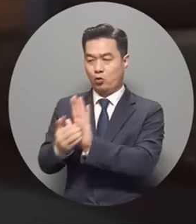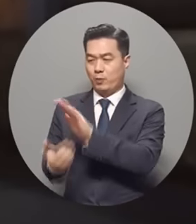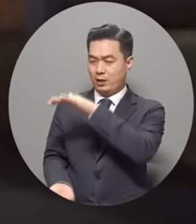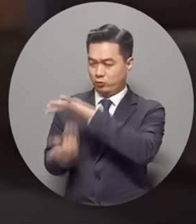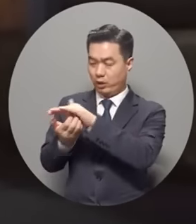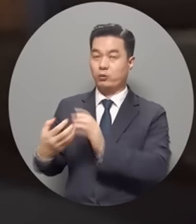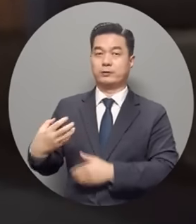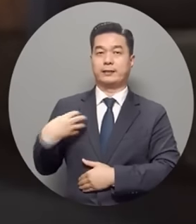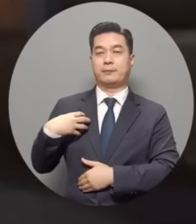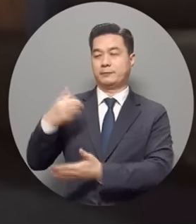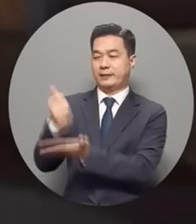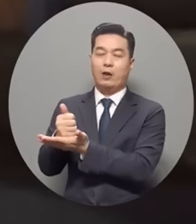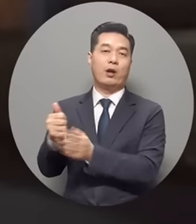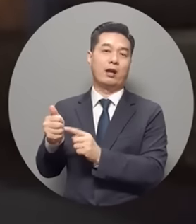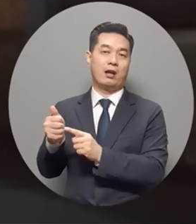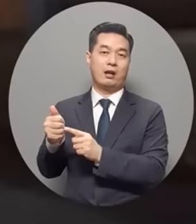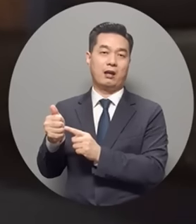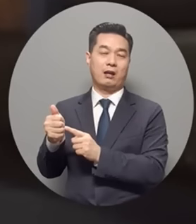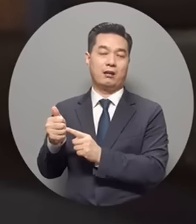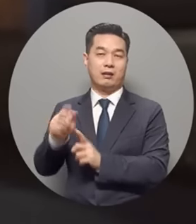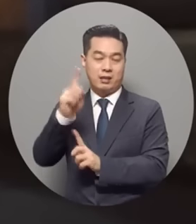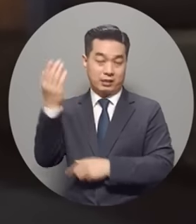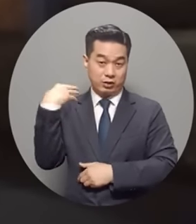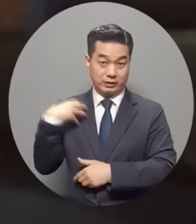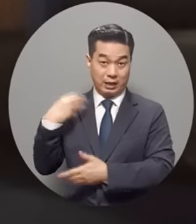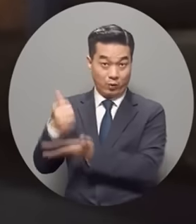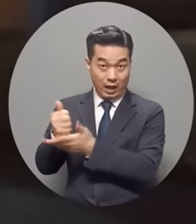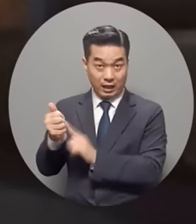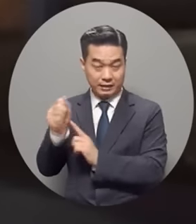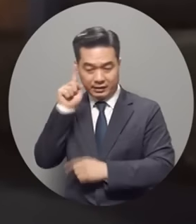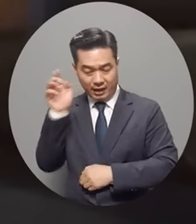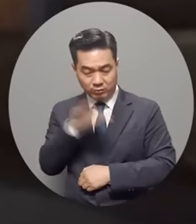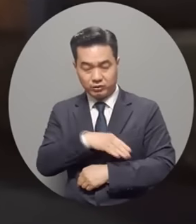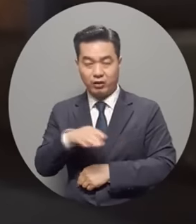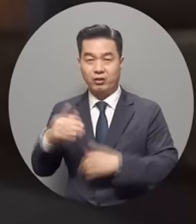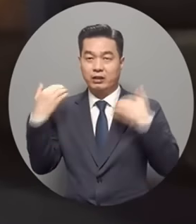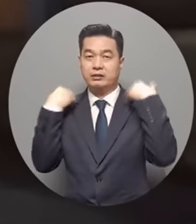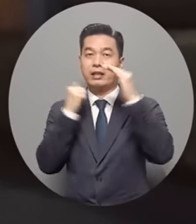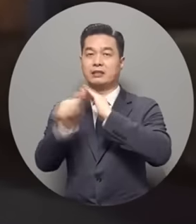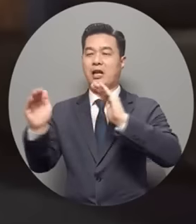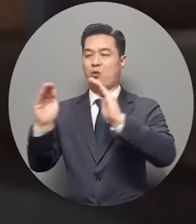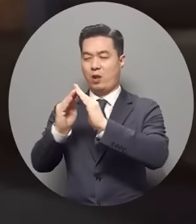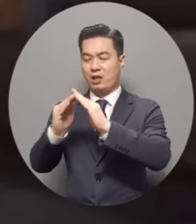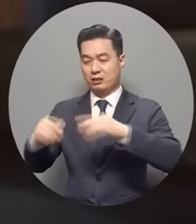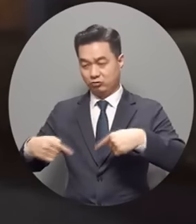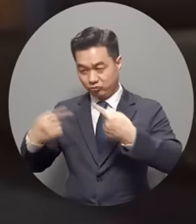책임자인 장관이었습니다. 이 전 장관은 내일부터 대사관에 출근해 공식